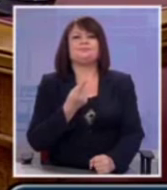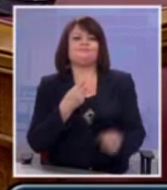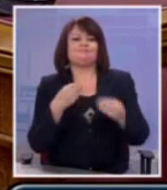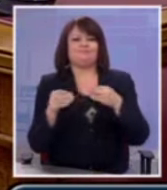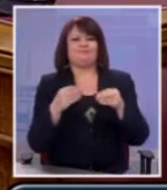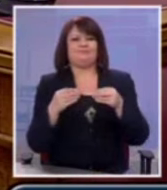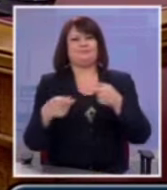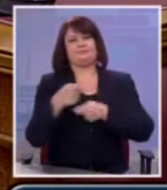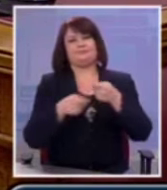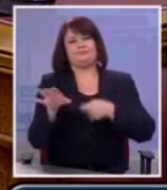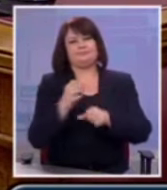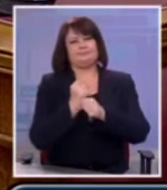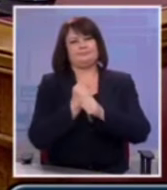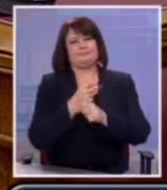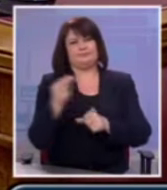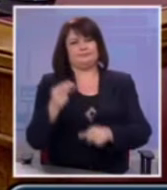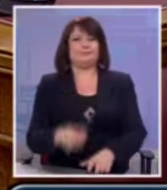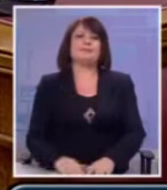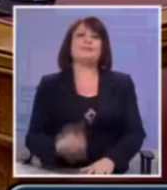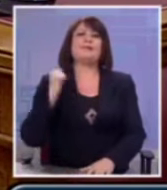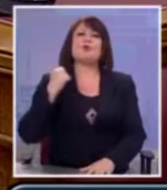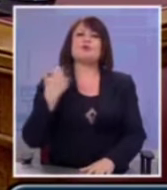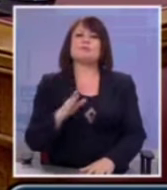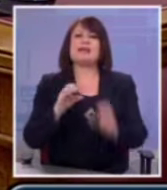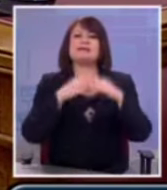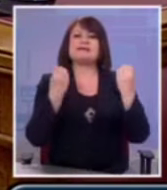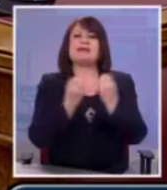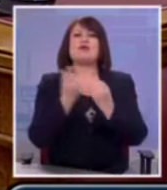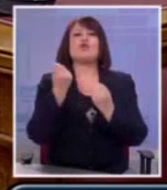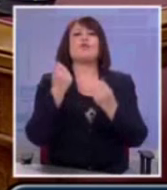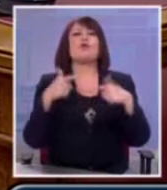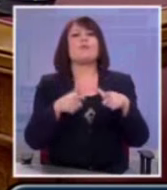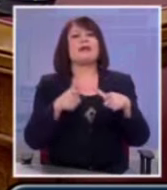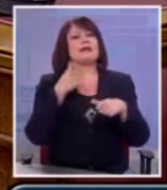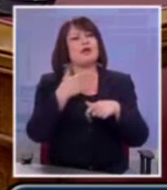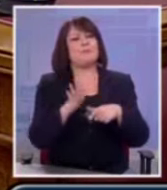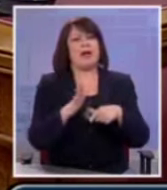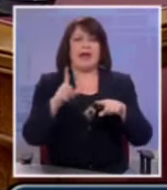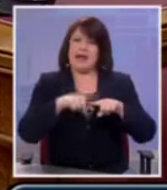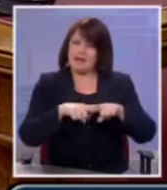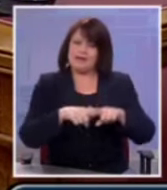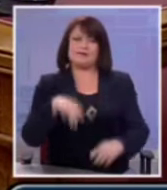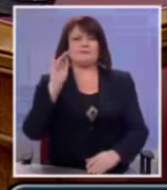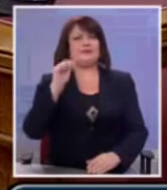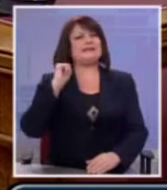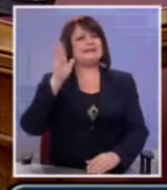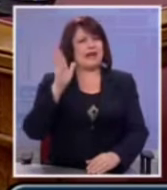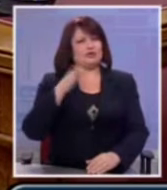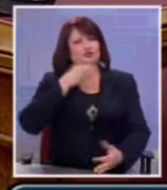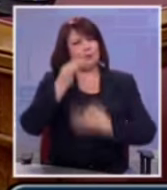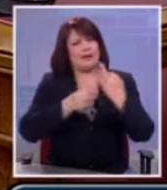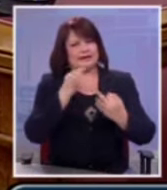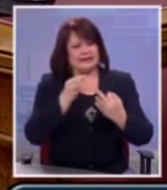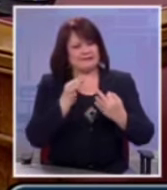ευελιξία στην αγορά εργασίας. Κοιτάξτε, ήμουνα προχθές σε ένα συνέδριο που έκανε το Οικονομικό Επιμελητήριο της Ελλάδος και είχε καλέσει ξένους